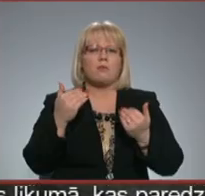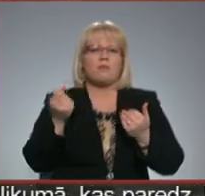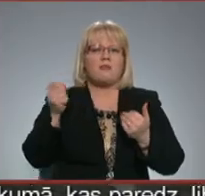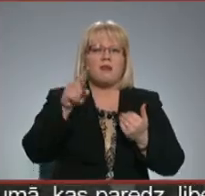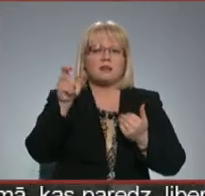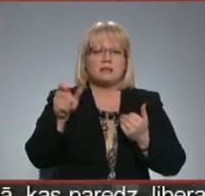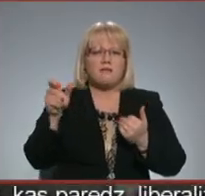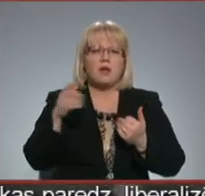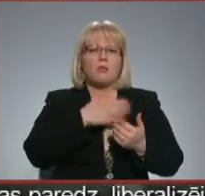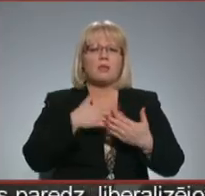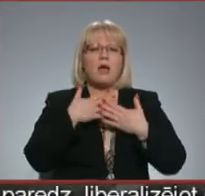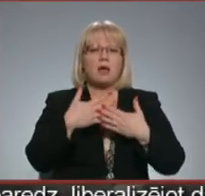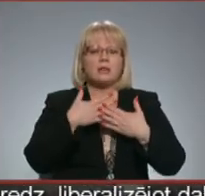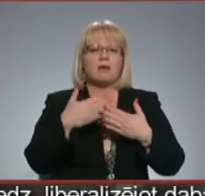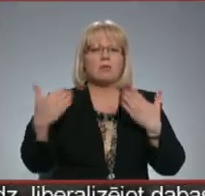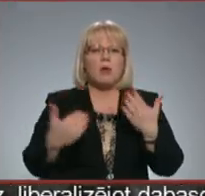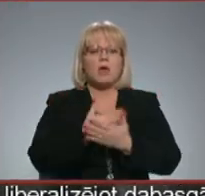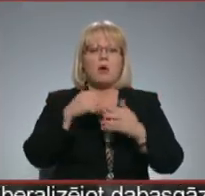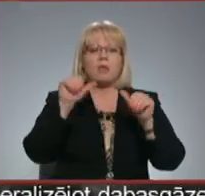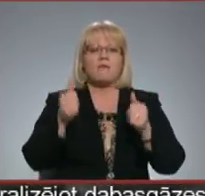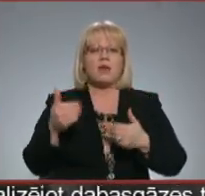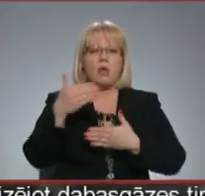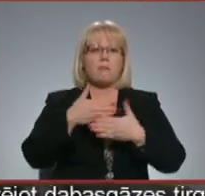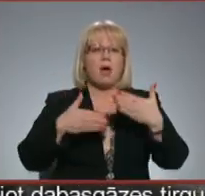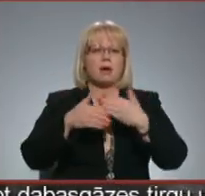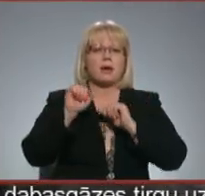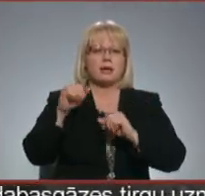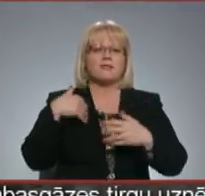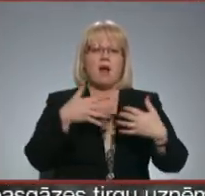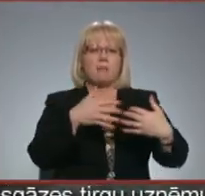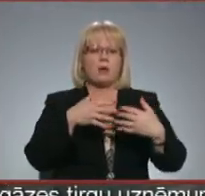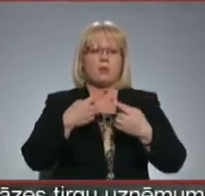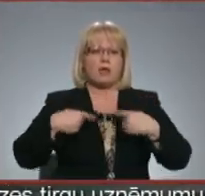ļoti aktīvi no jauna veidoja barikādes savā atkarotajā teritorijā.